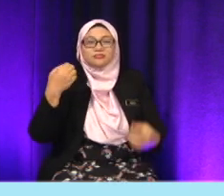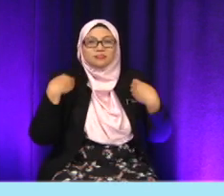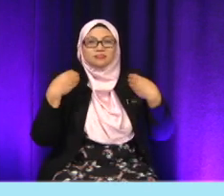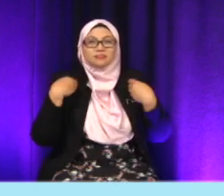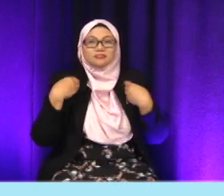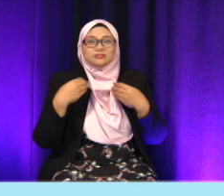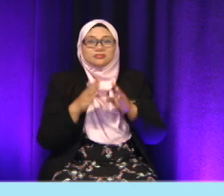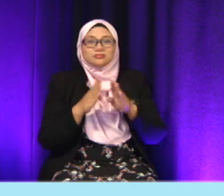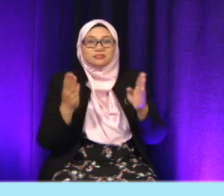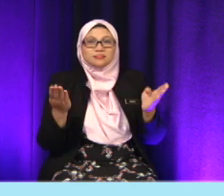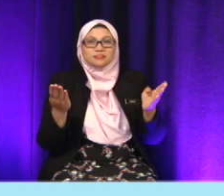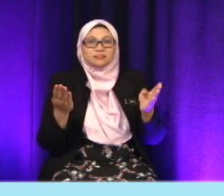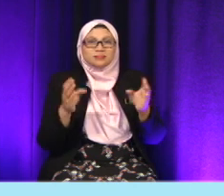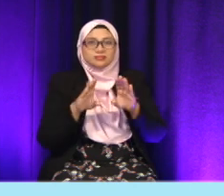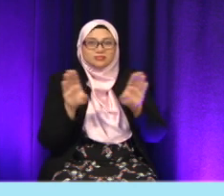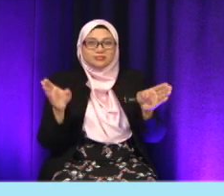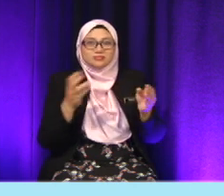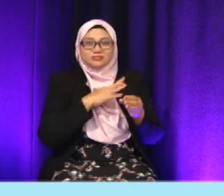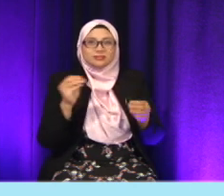dan close